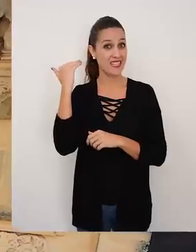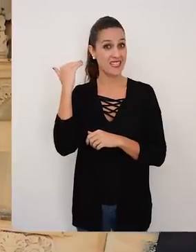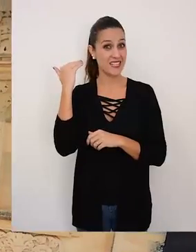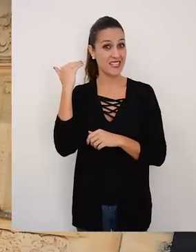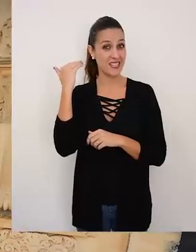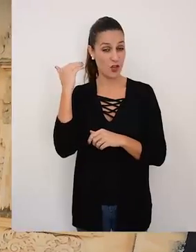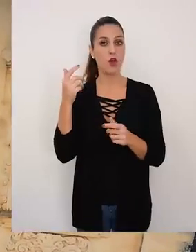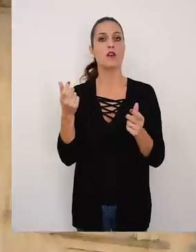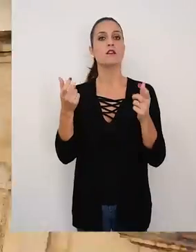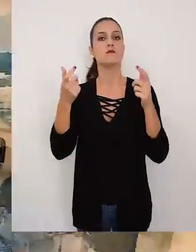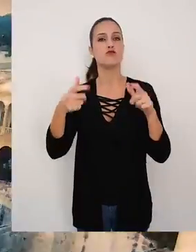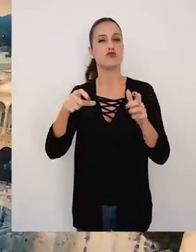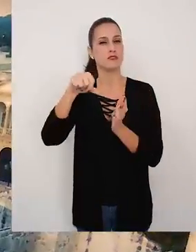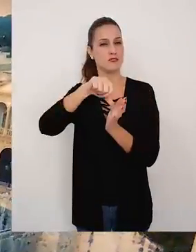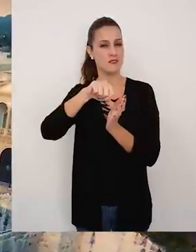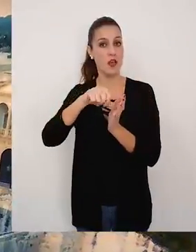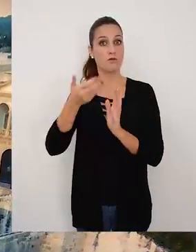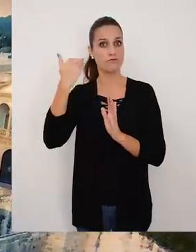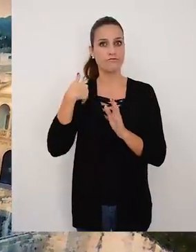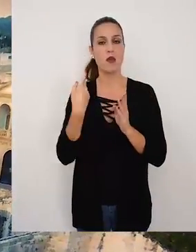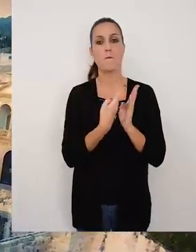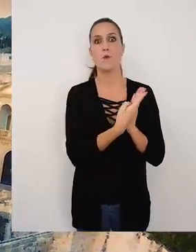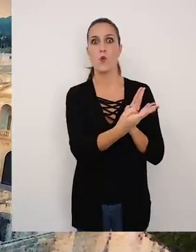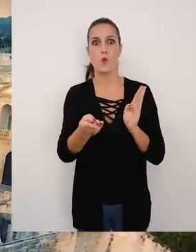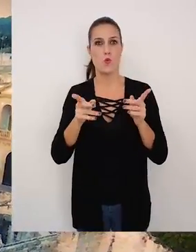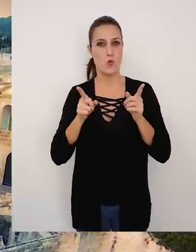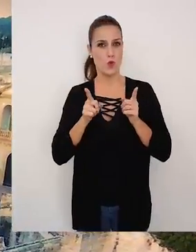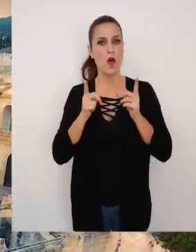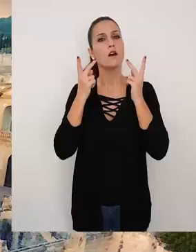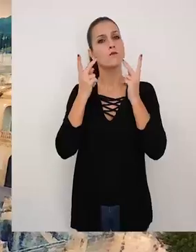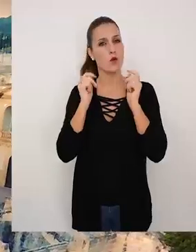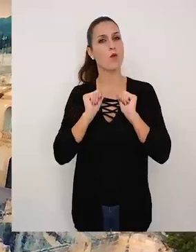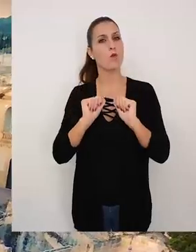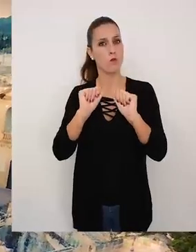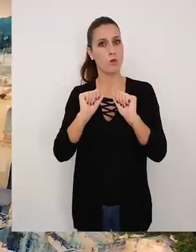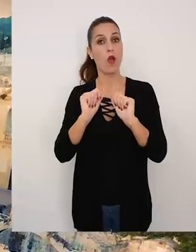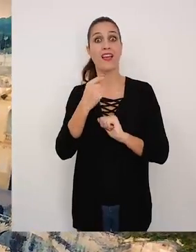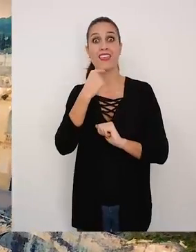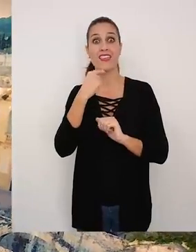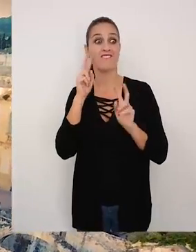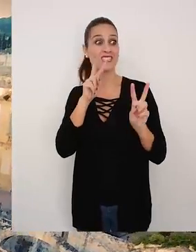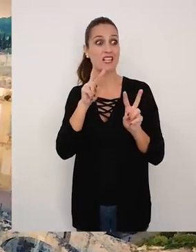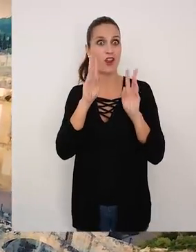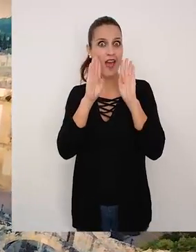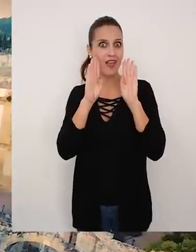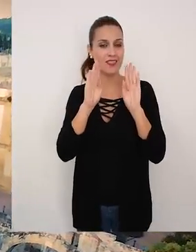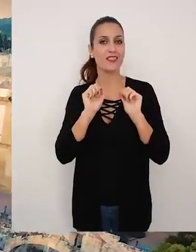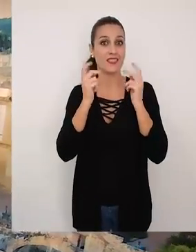L'antico assetto urbano, un tempo custodito dalle mura difensive, è ancora riscontrabile agli occhi dei visitatori più